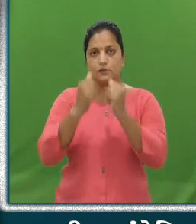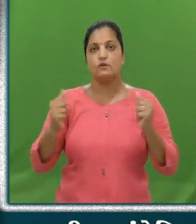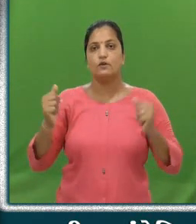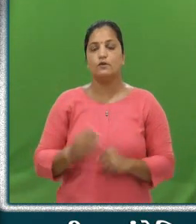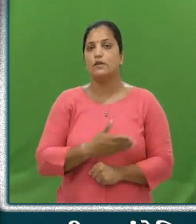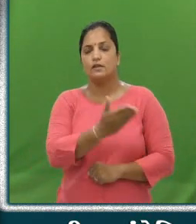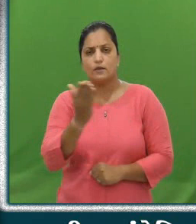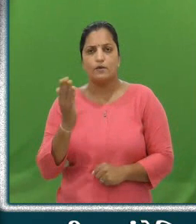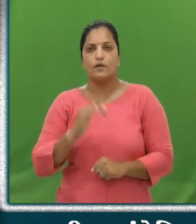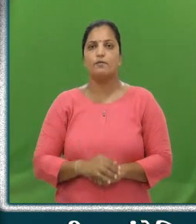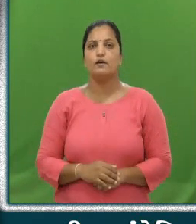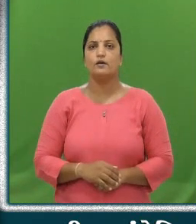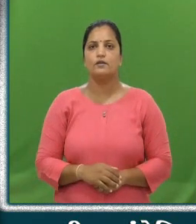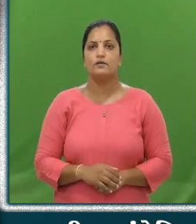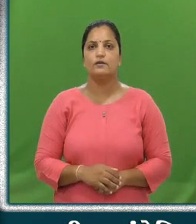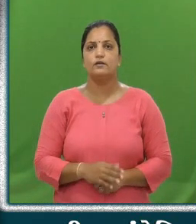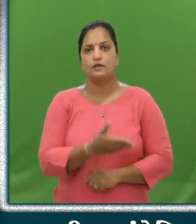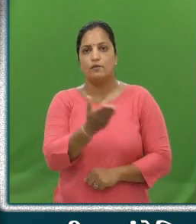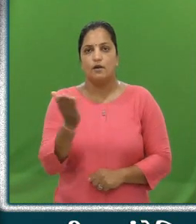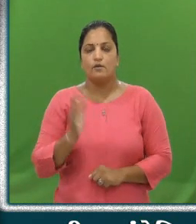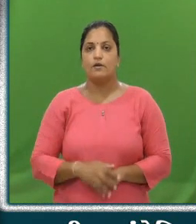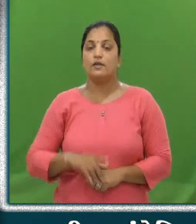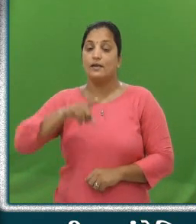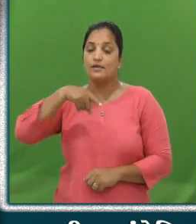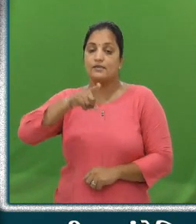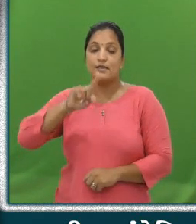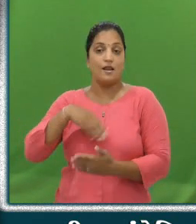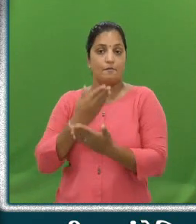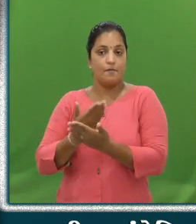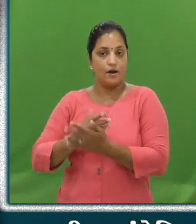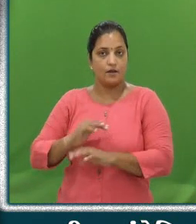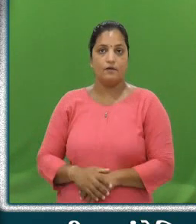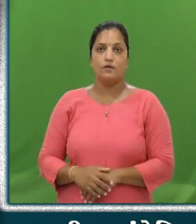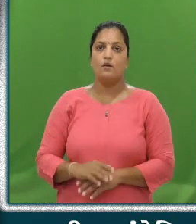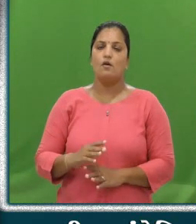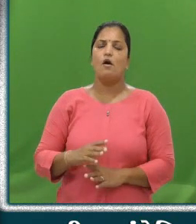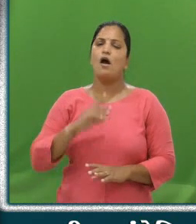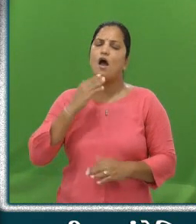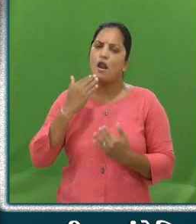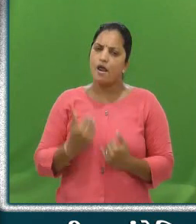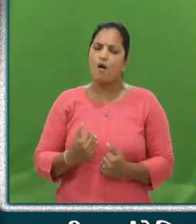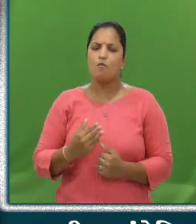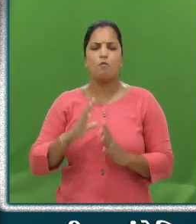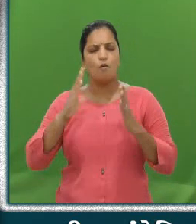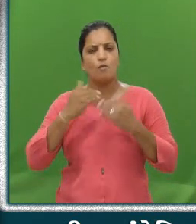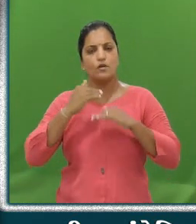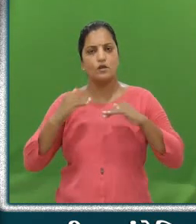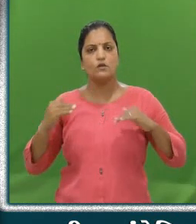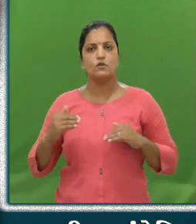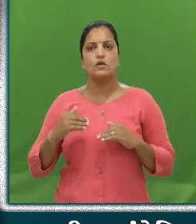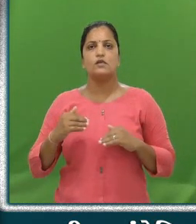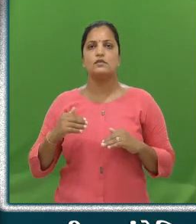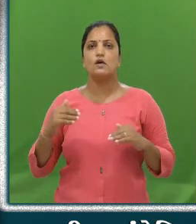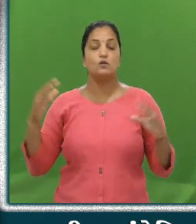એટલે તમારે બધાએ જે કહેવામાં આવે છે તમારે તો ખુદ ભાગ લેવાનો છે પરંતુ હજુ પણ ઘણા ખરા વ્યક્તિઓ જે છે ઘણા ખરા